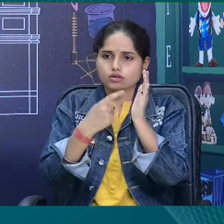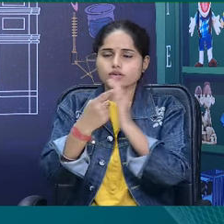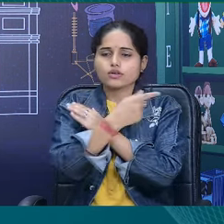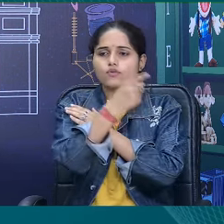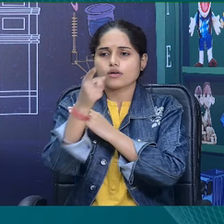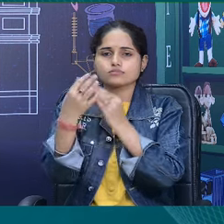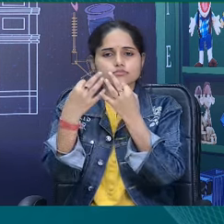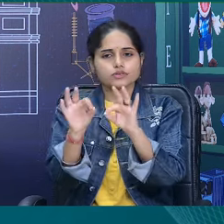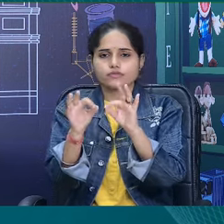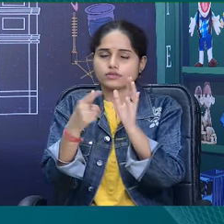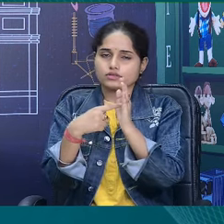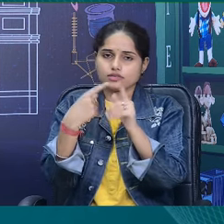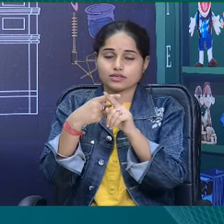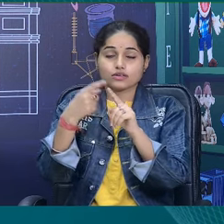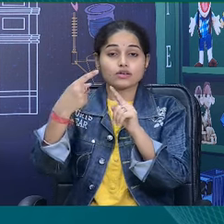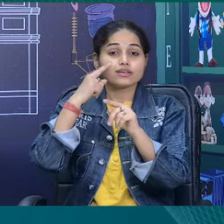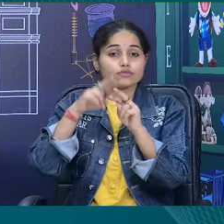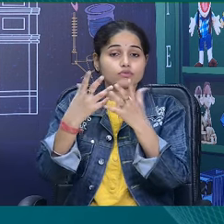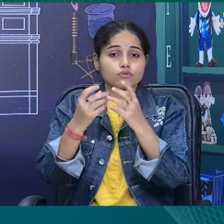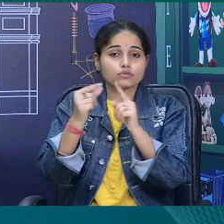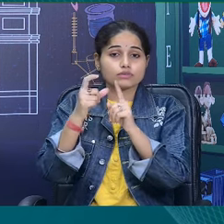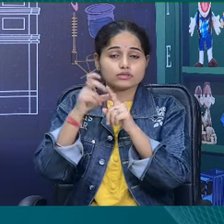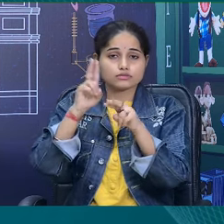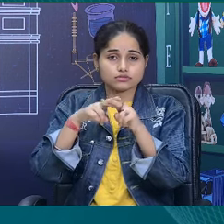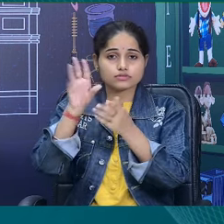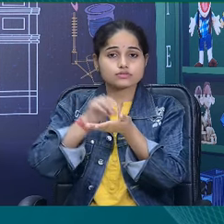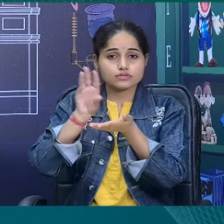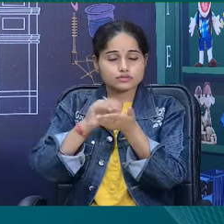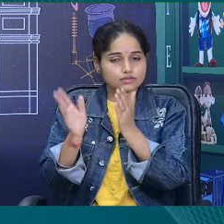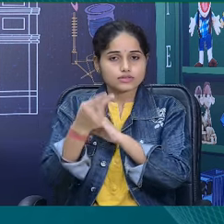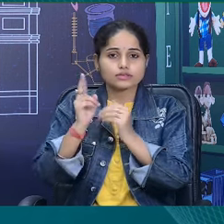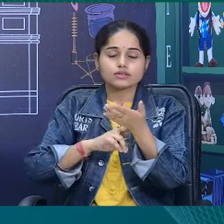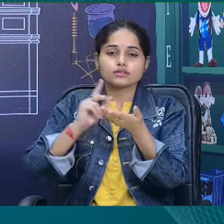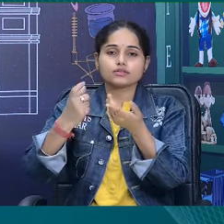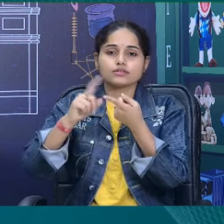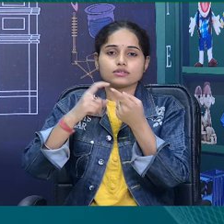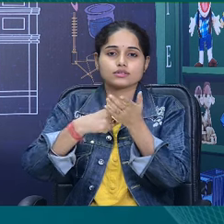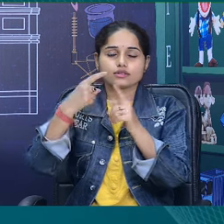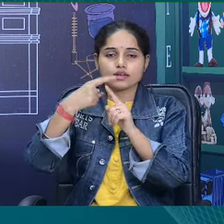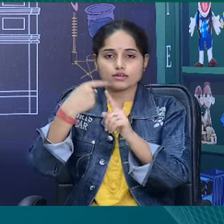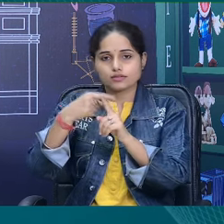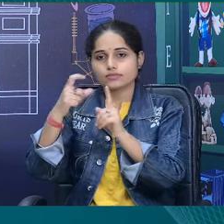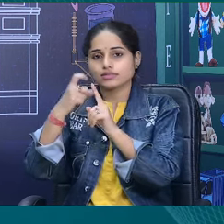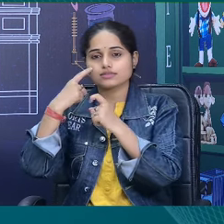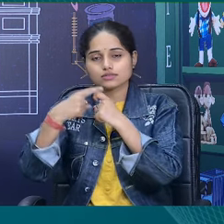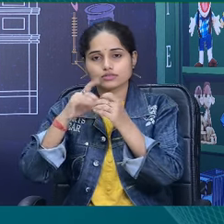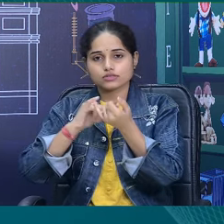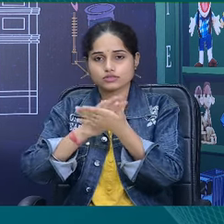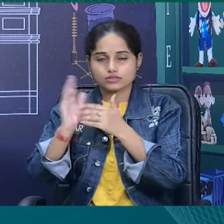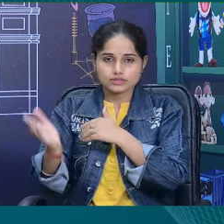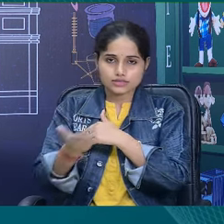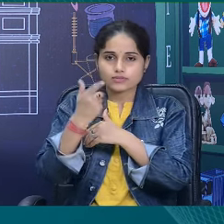और अगर आप पीडीएफ वर्जन डाउनलोड करना चाहते हैं तो आप जाइए एनसीआरटी ई पाठशाला और दीक्षा की वेबसाइट्स या